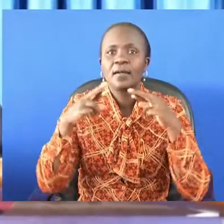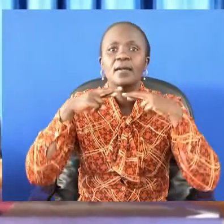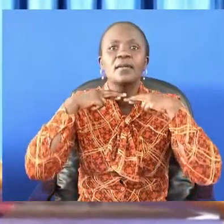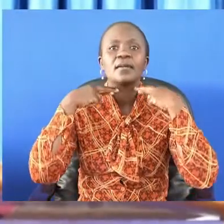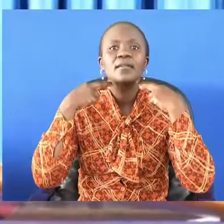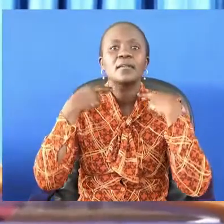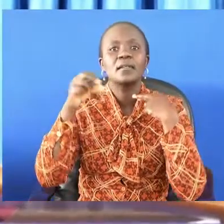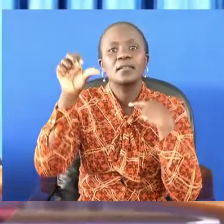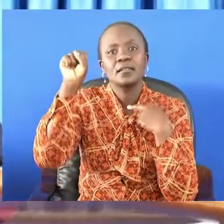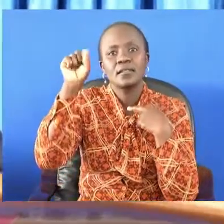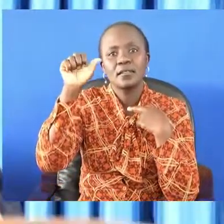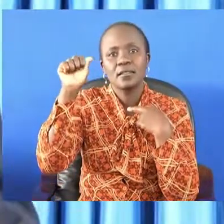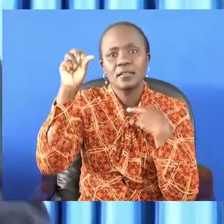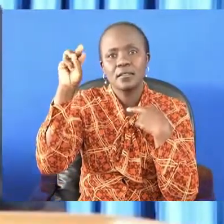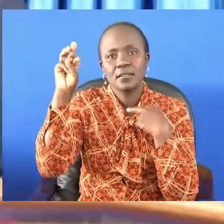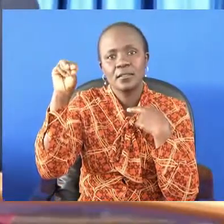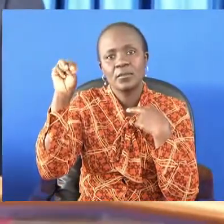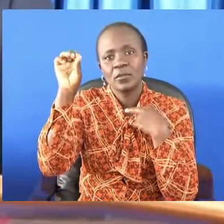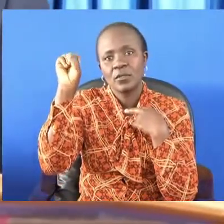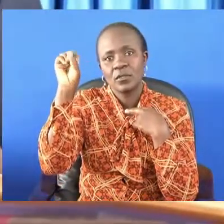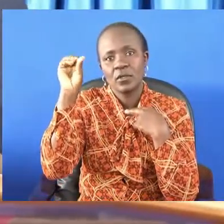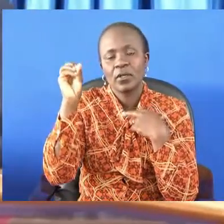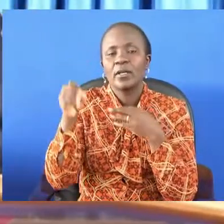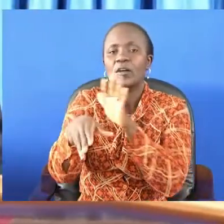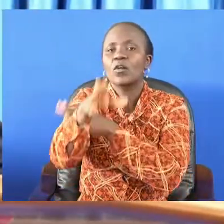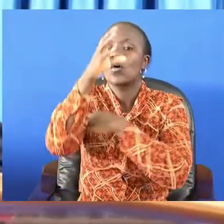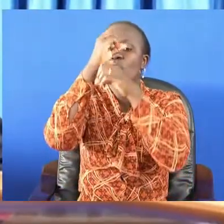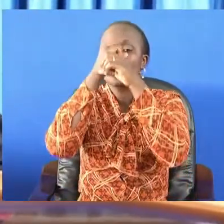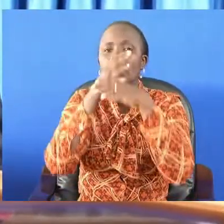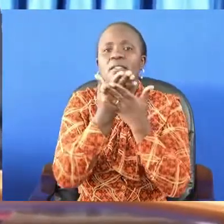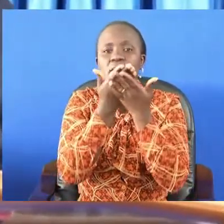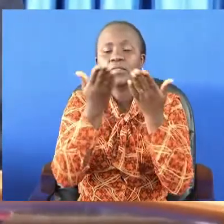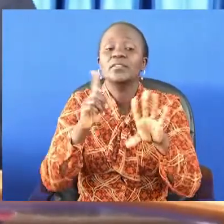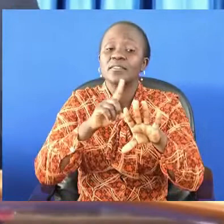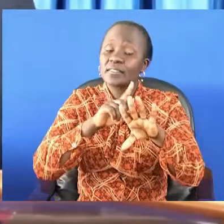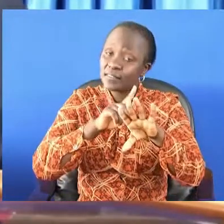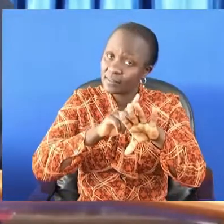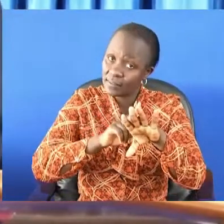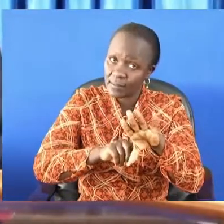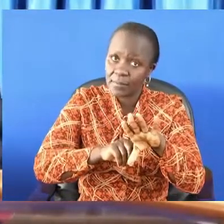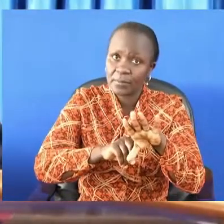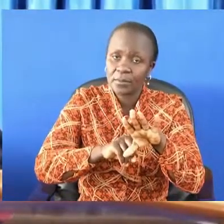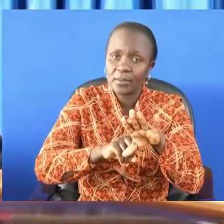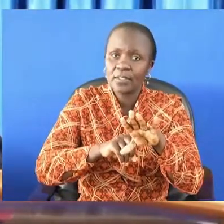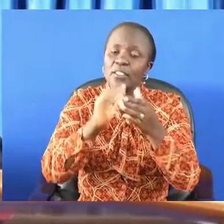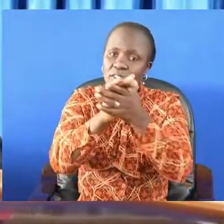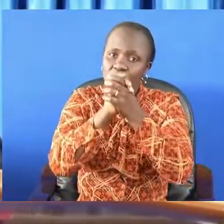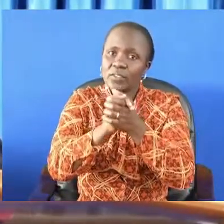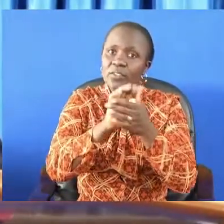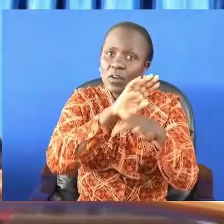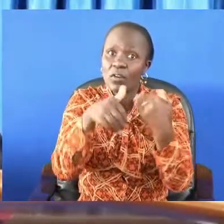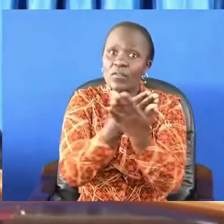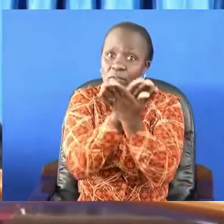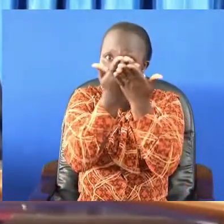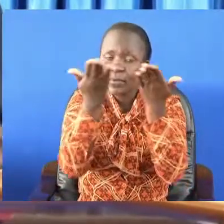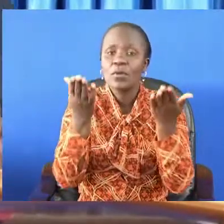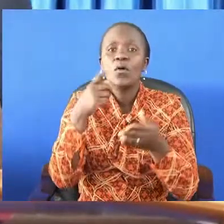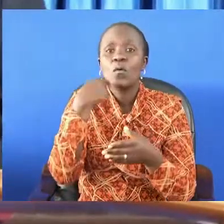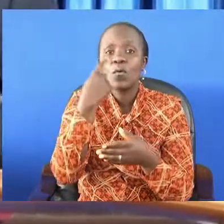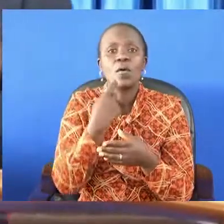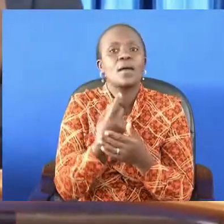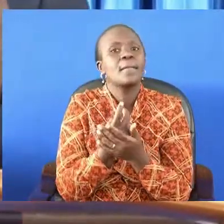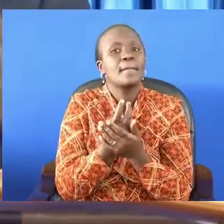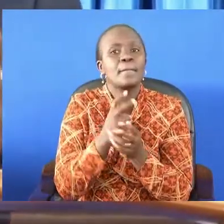Reverend Samuel. May God bless you. I want to take this opportunity to greet all of you who